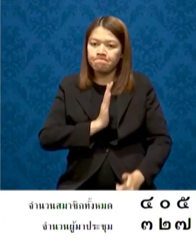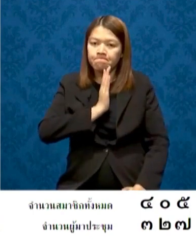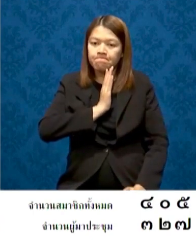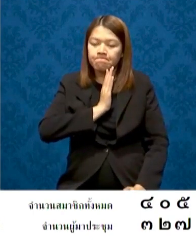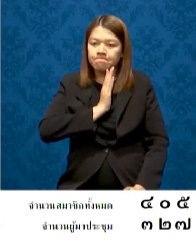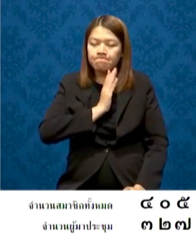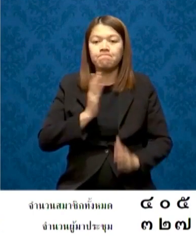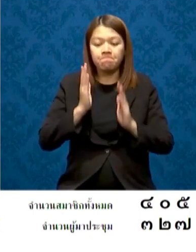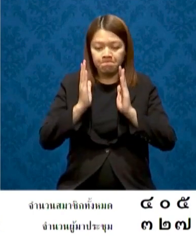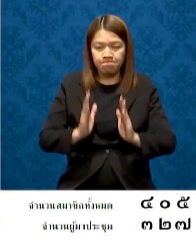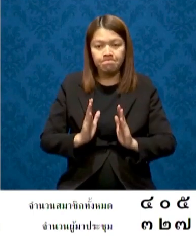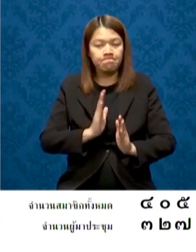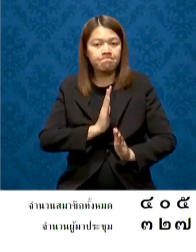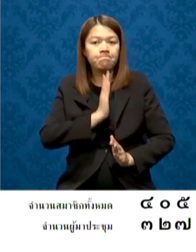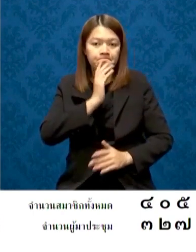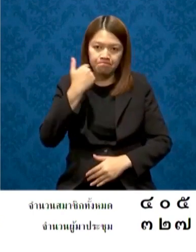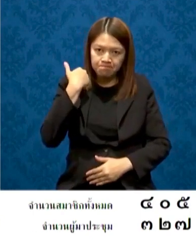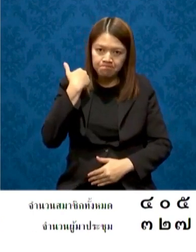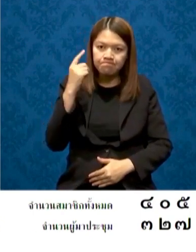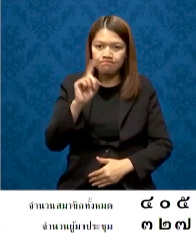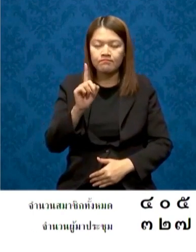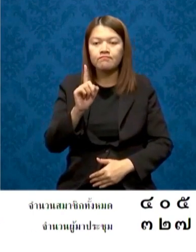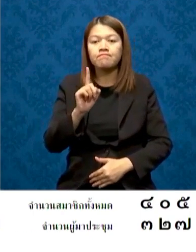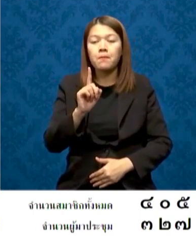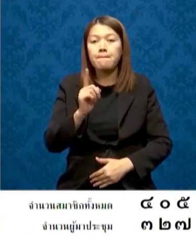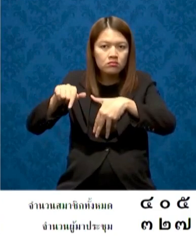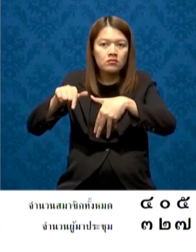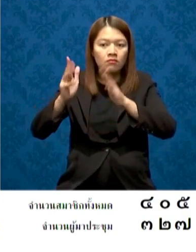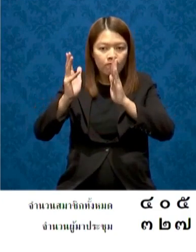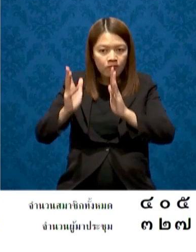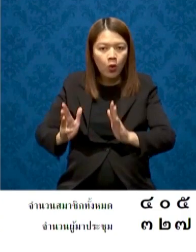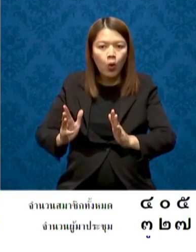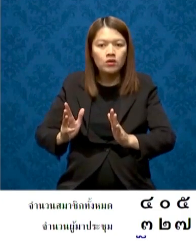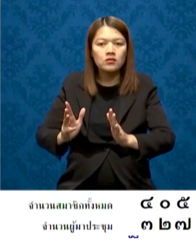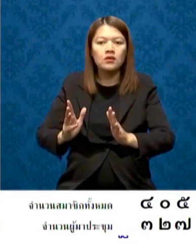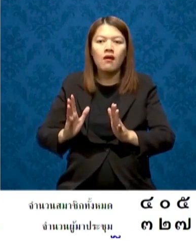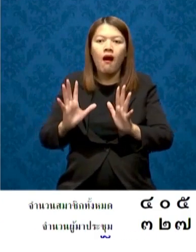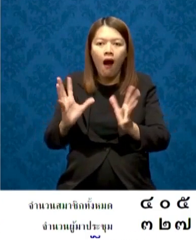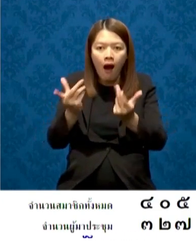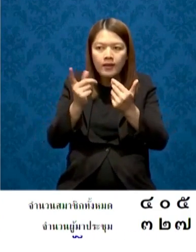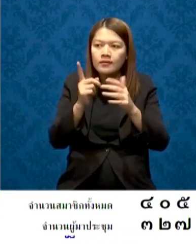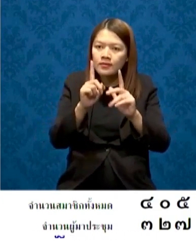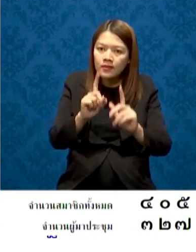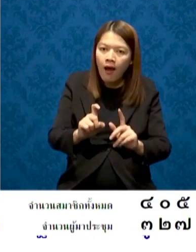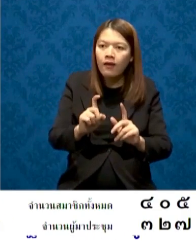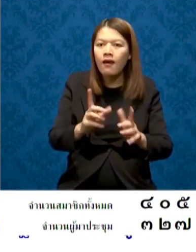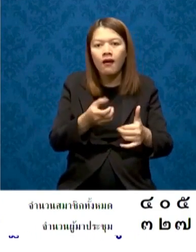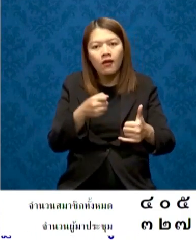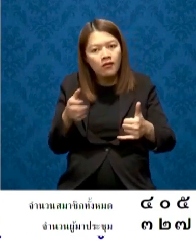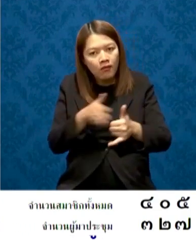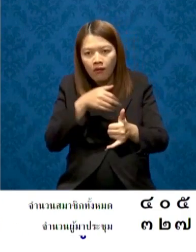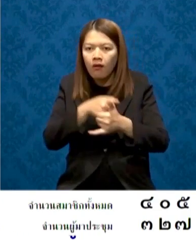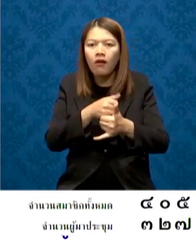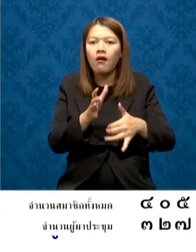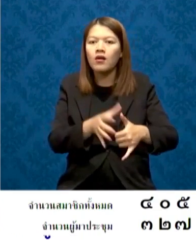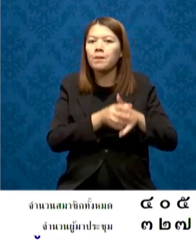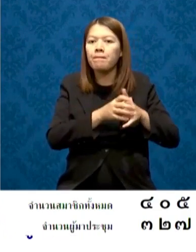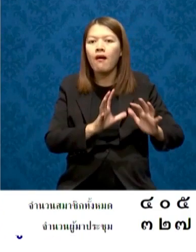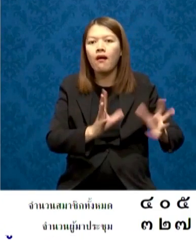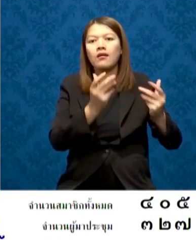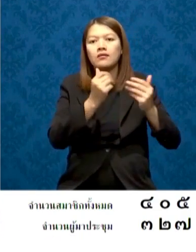23 24 25สาระสำคัญของ3มาตรานี้4มาตรานี้เป็นสิ่ง